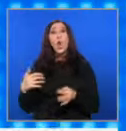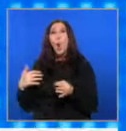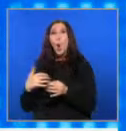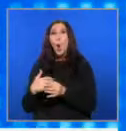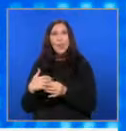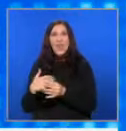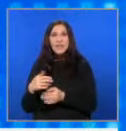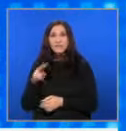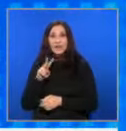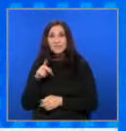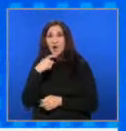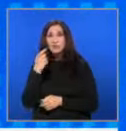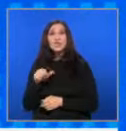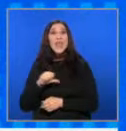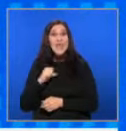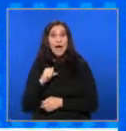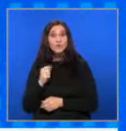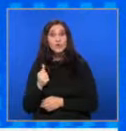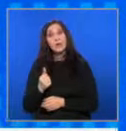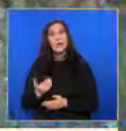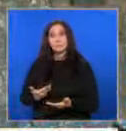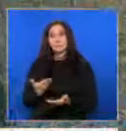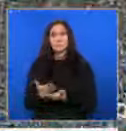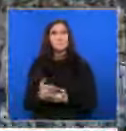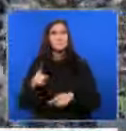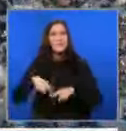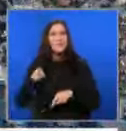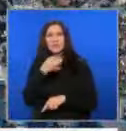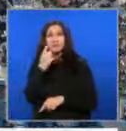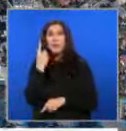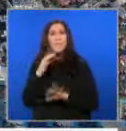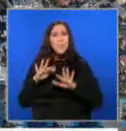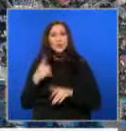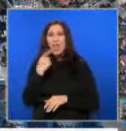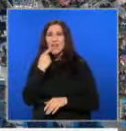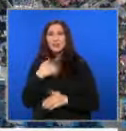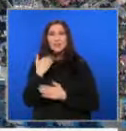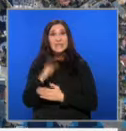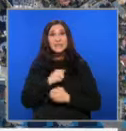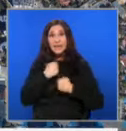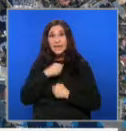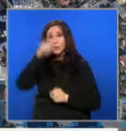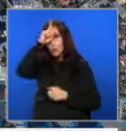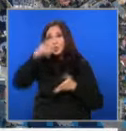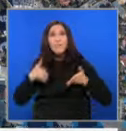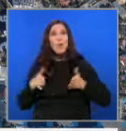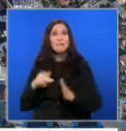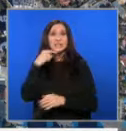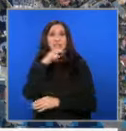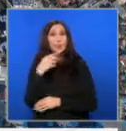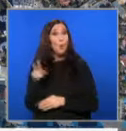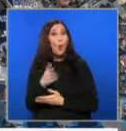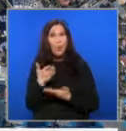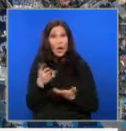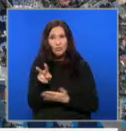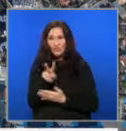годеник, 22-годишният Явор, вече е в съда. Това се случва почти година след трагедията на столичния булевард Сливница, когато